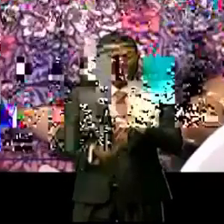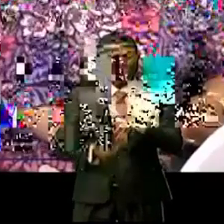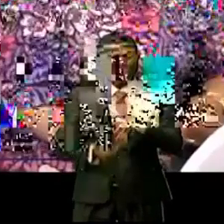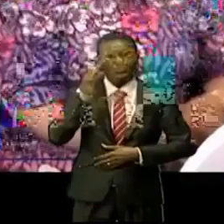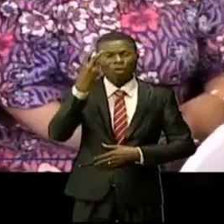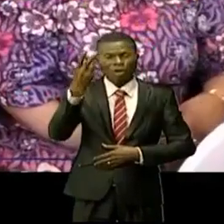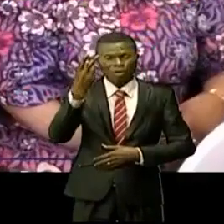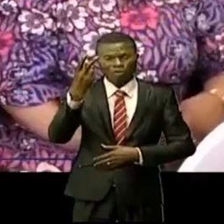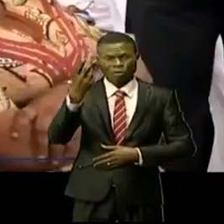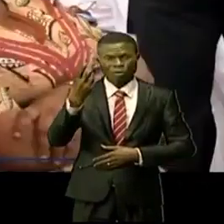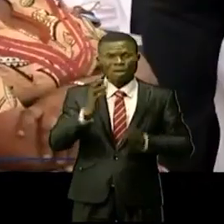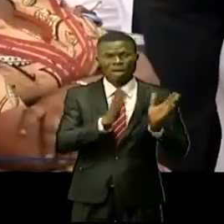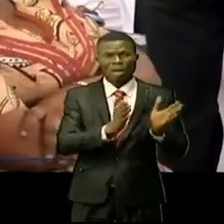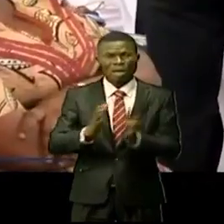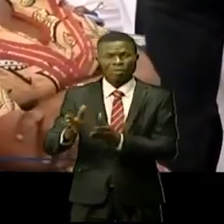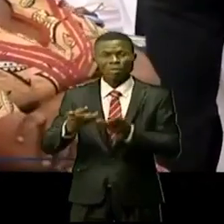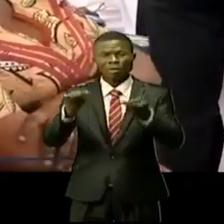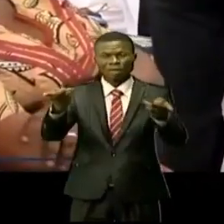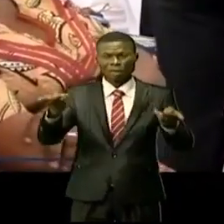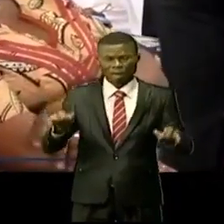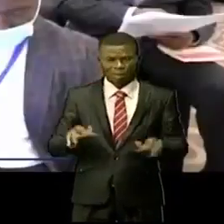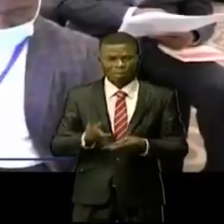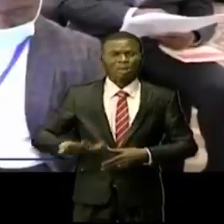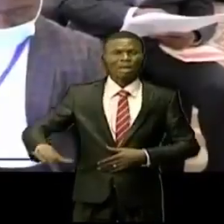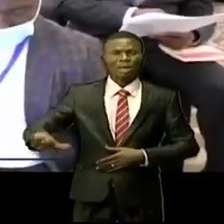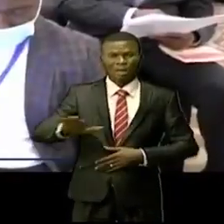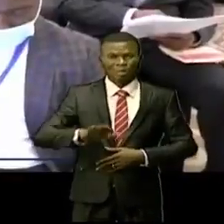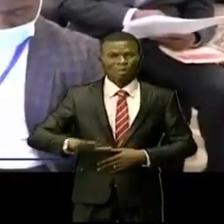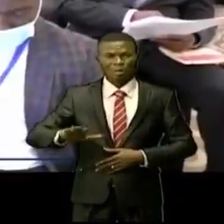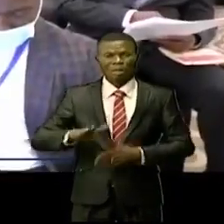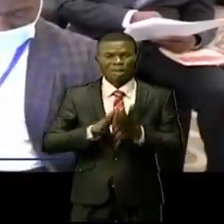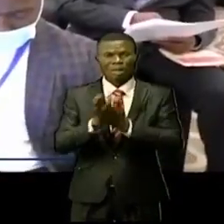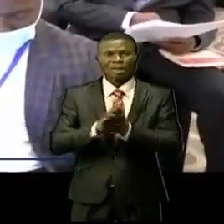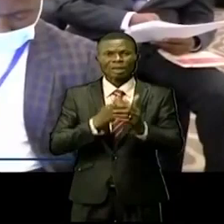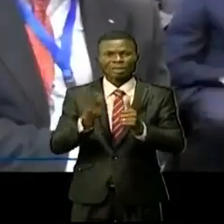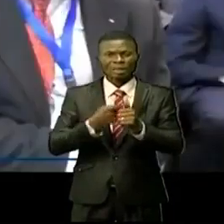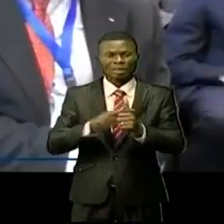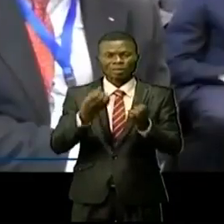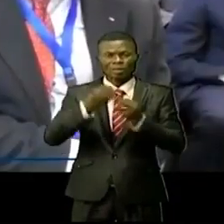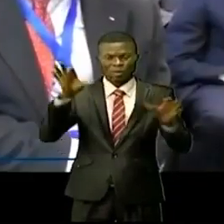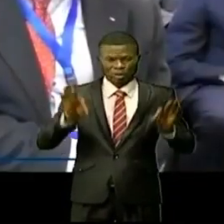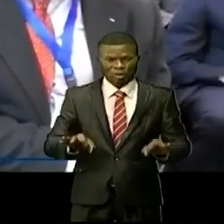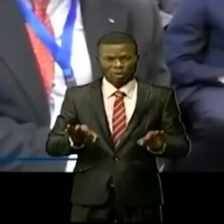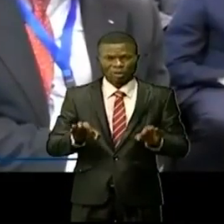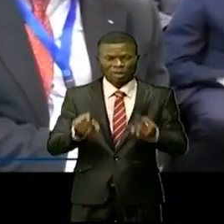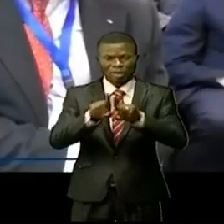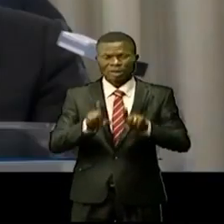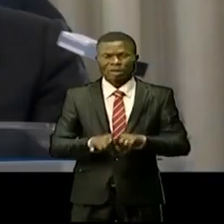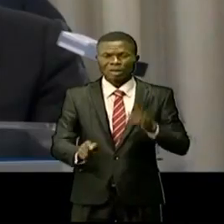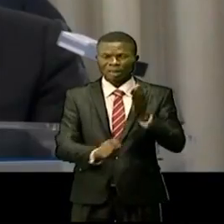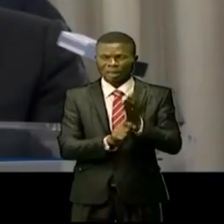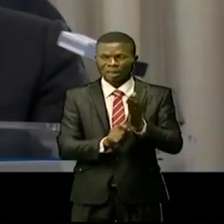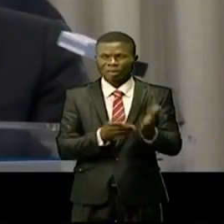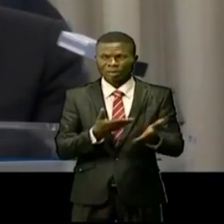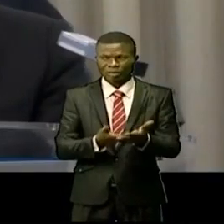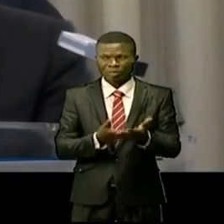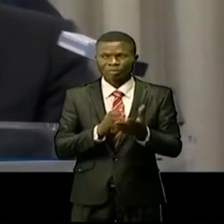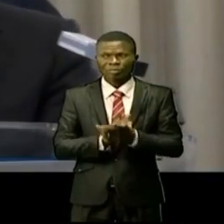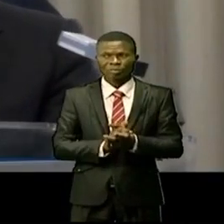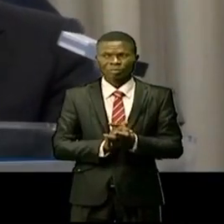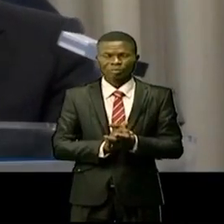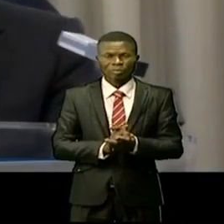consensuelle d'aménagement de l'espace national qui tient compte des ressources naturelles stratégiques. Cette